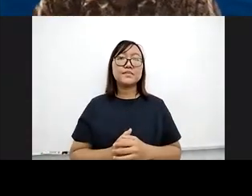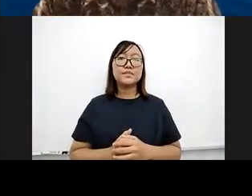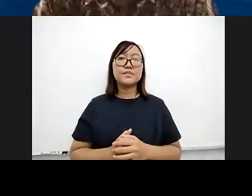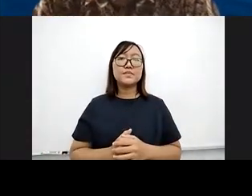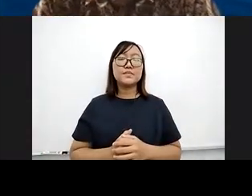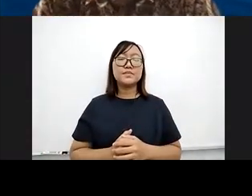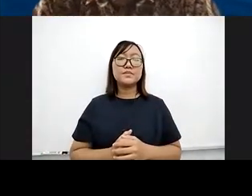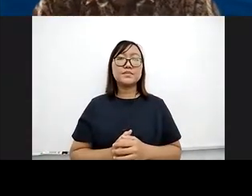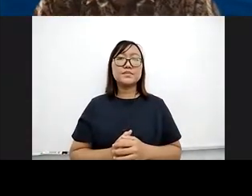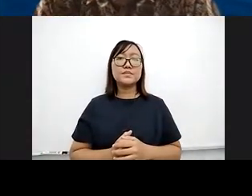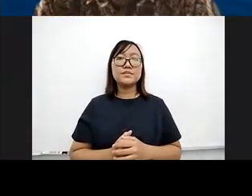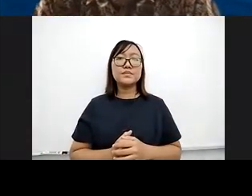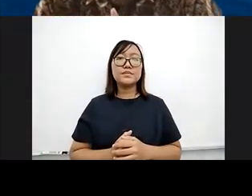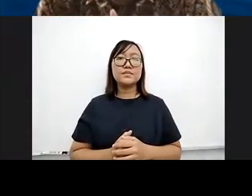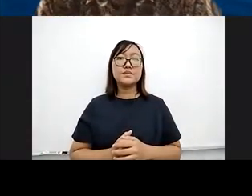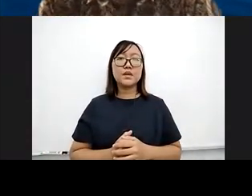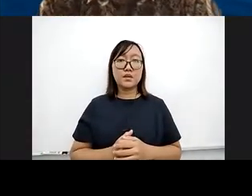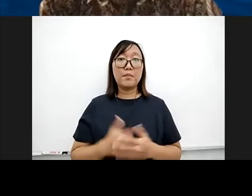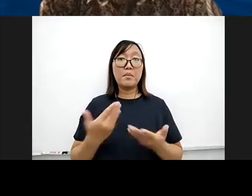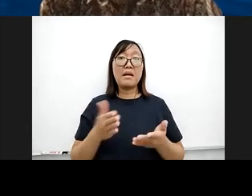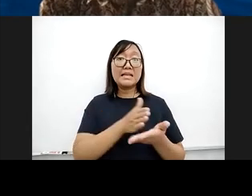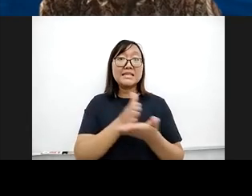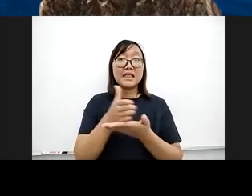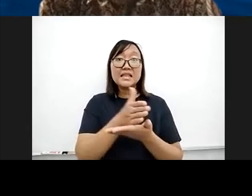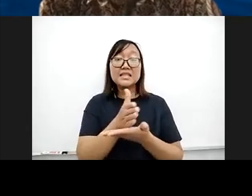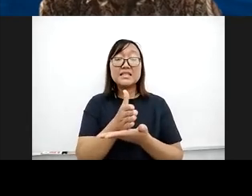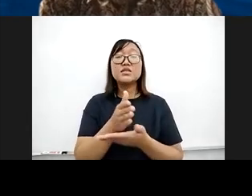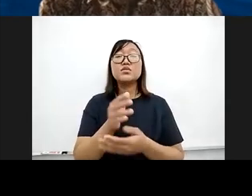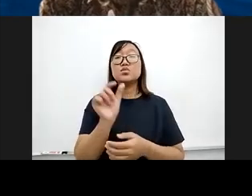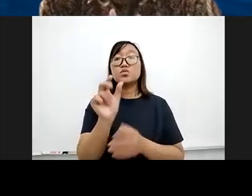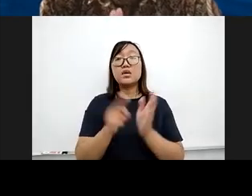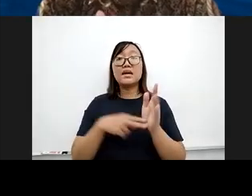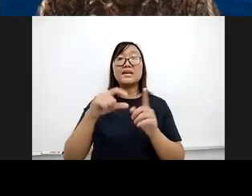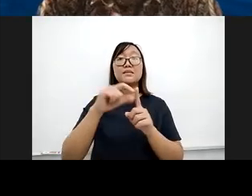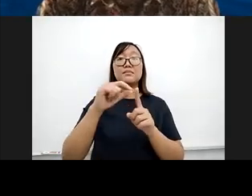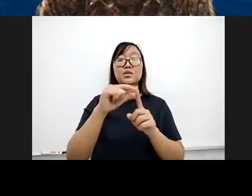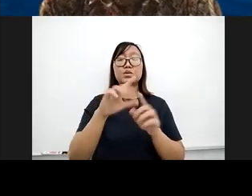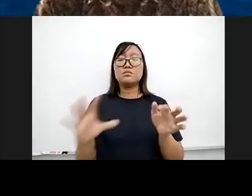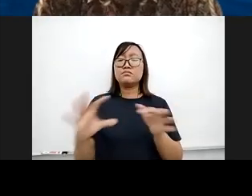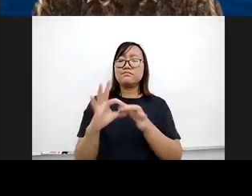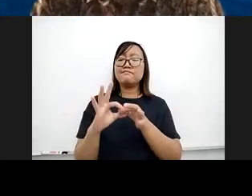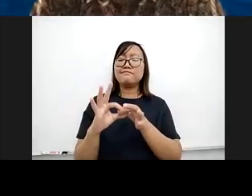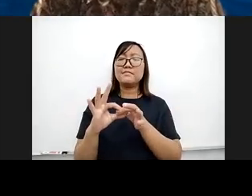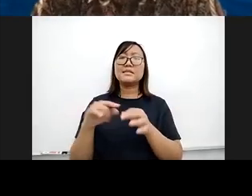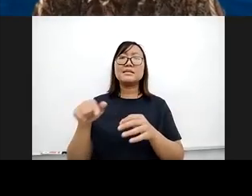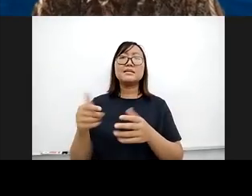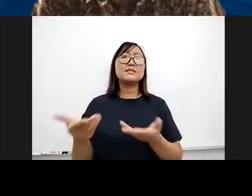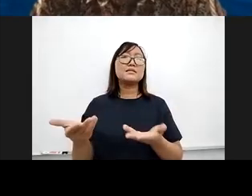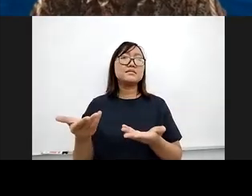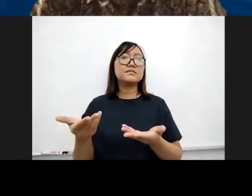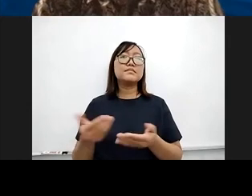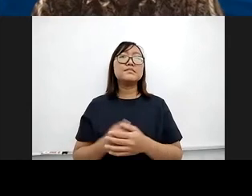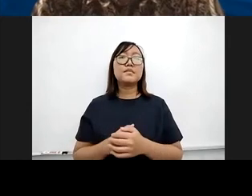kemudian Bagaimana strategi endivie untuk menentukan mitra kerja samanya ada